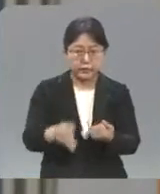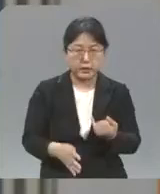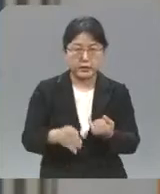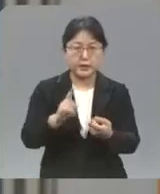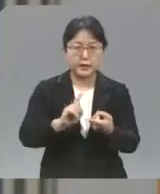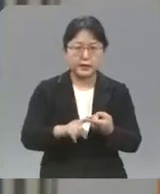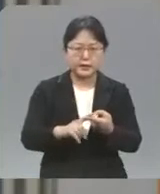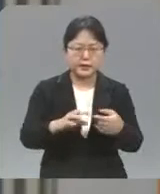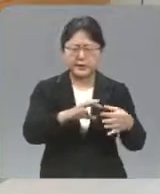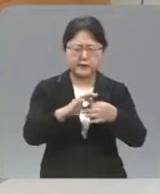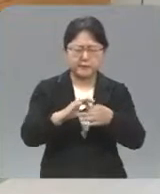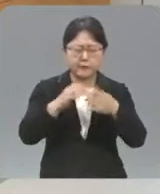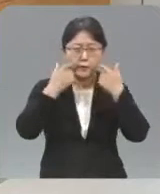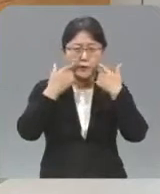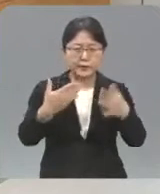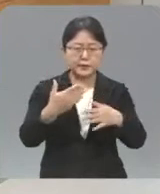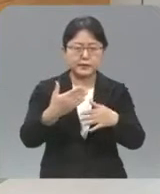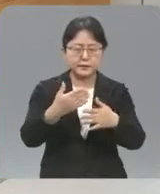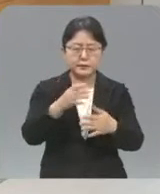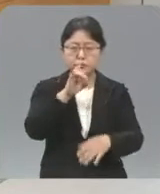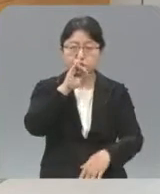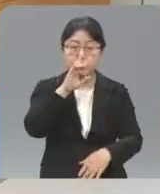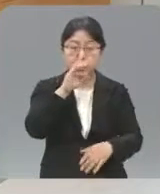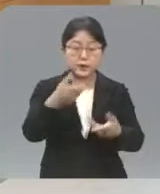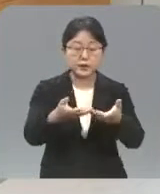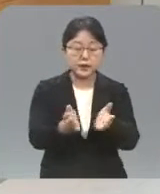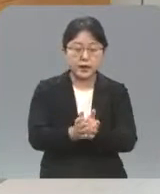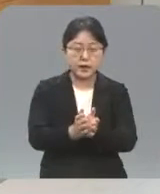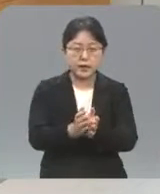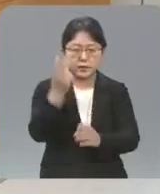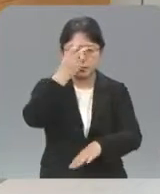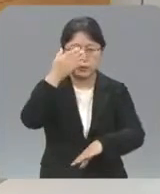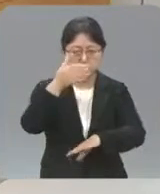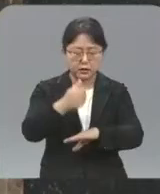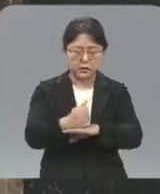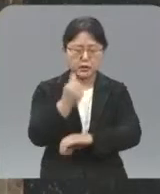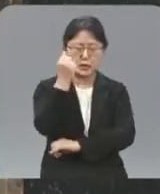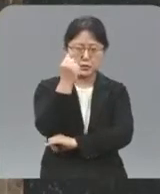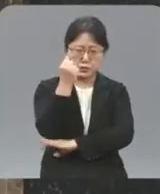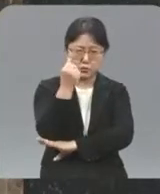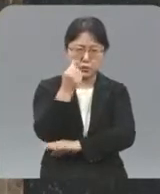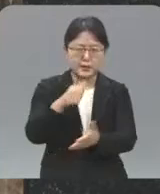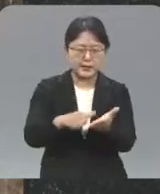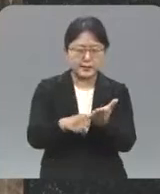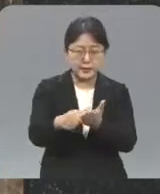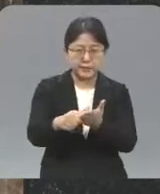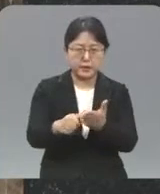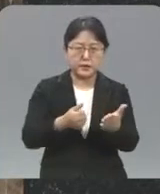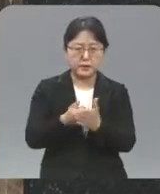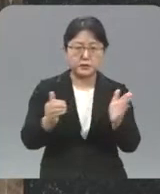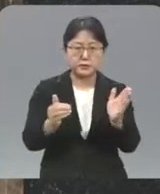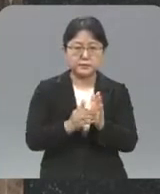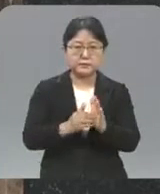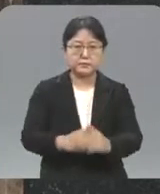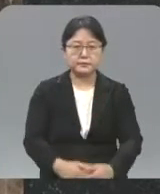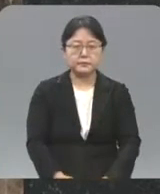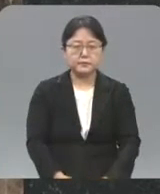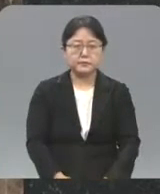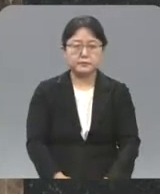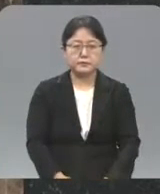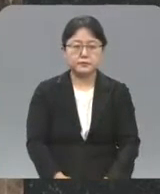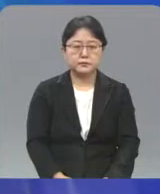대해 개연성이 상당하다는 중앙당 윤리감찰단의 조사 결과를 토대로 제명을 결정했다고 밝혔습니다.